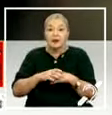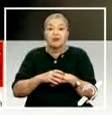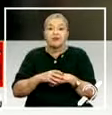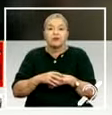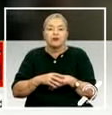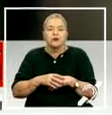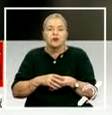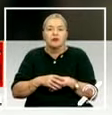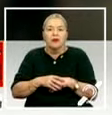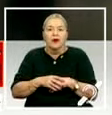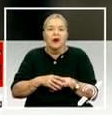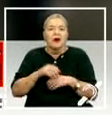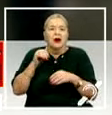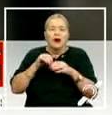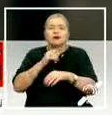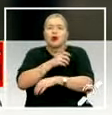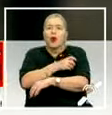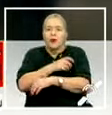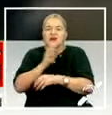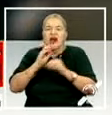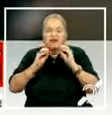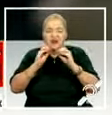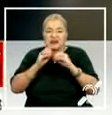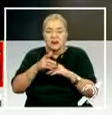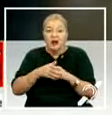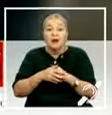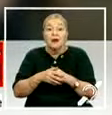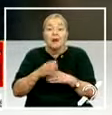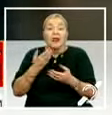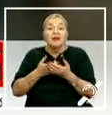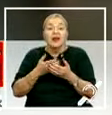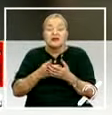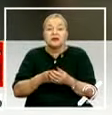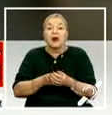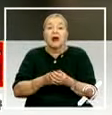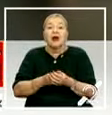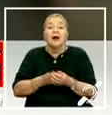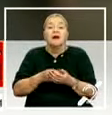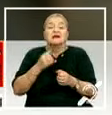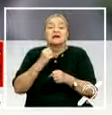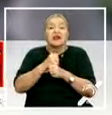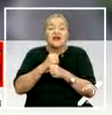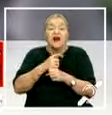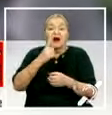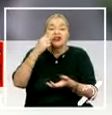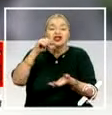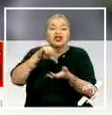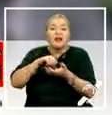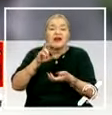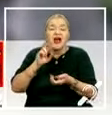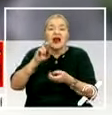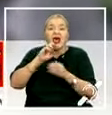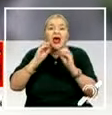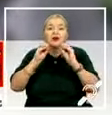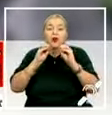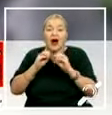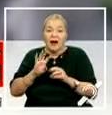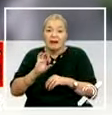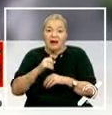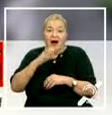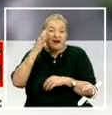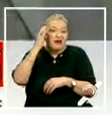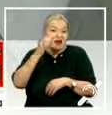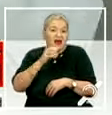dezbaterile din cadrul comisiei de Resort și despre posibilitatea creierii unor centre de reeducare dar această idee